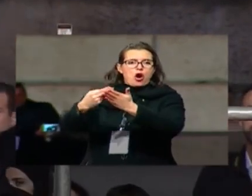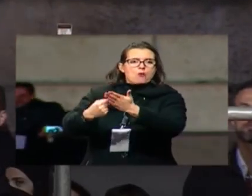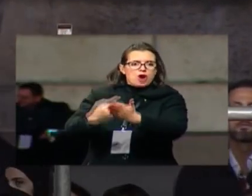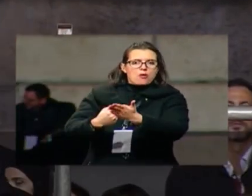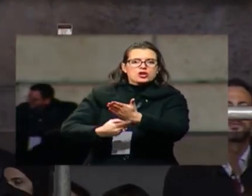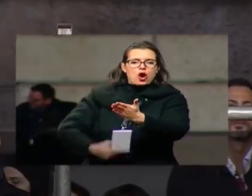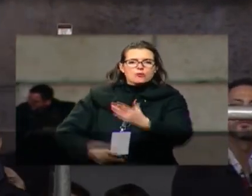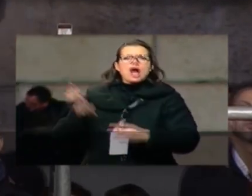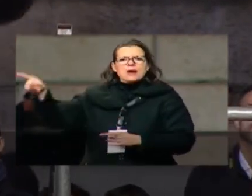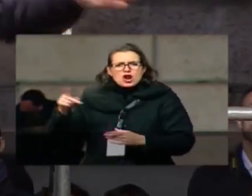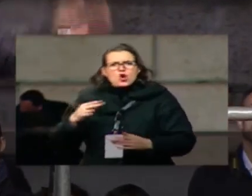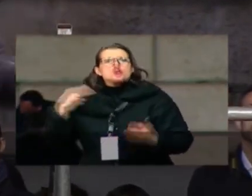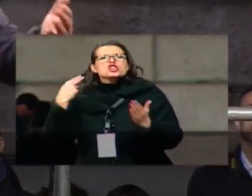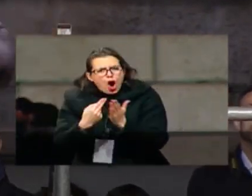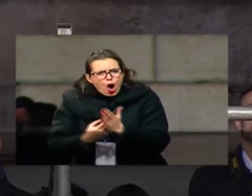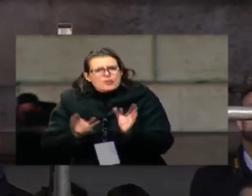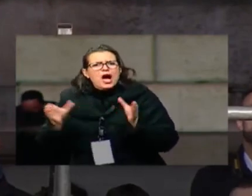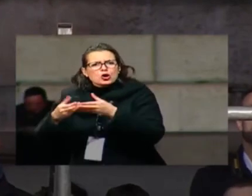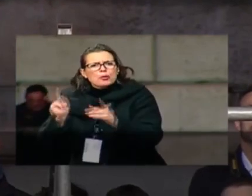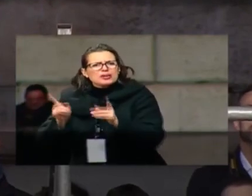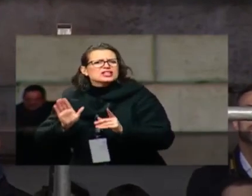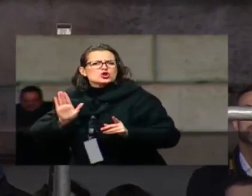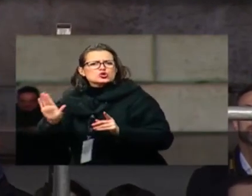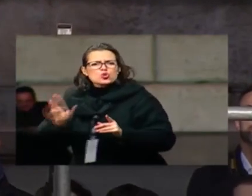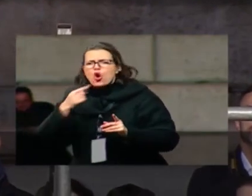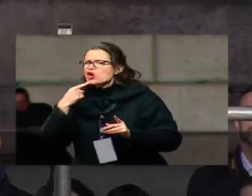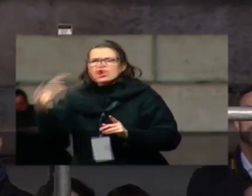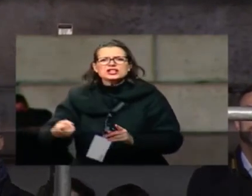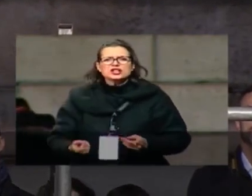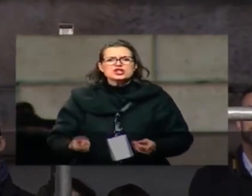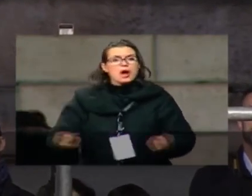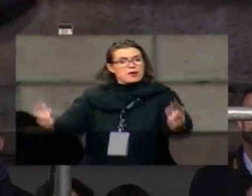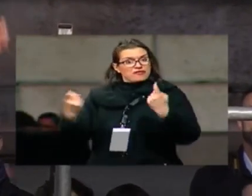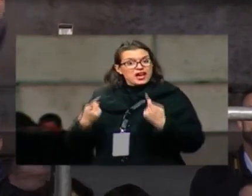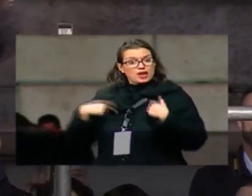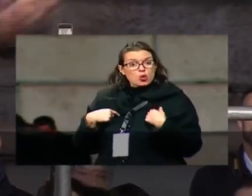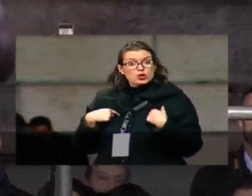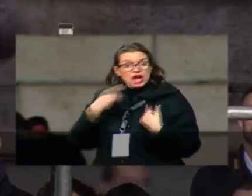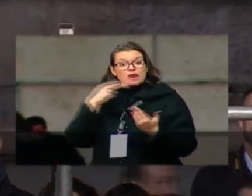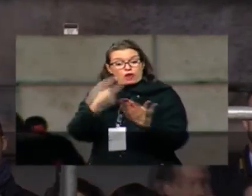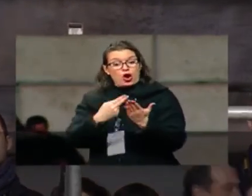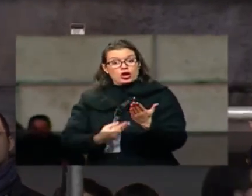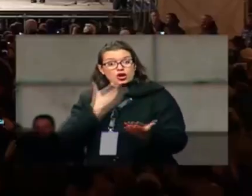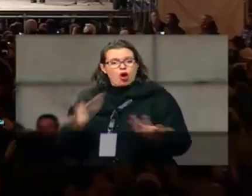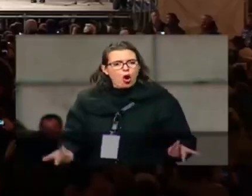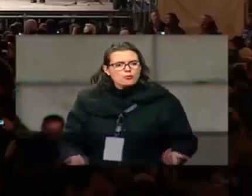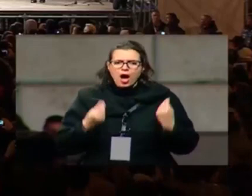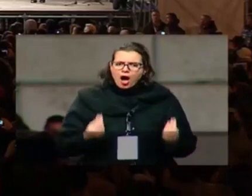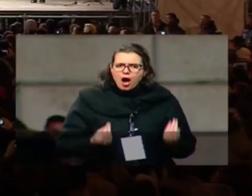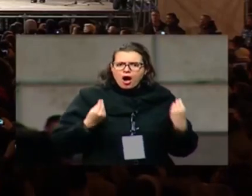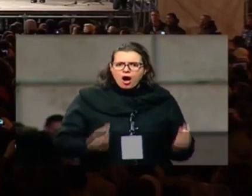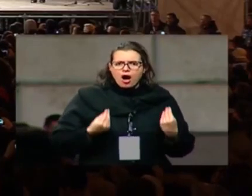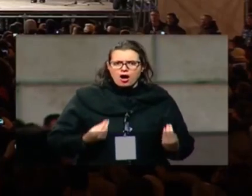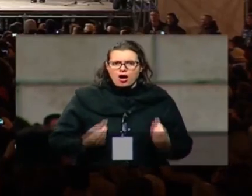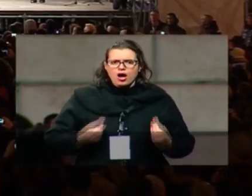uno che non fa neanche i nomi al suo partito viene da noi dici fai i nomi dici i nomi e allora tu non accetti